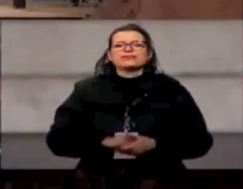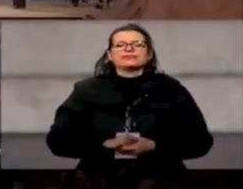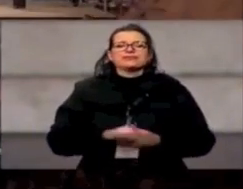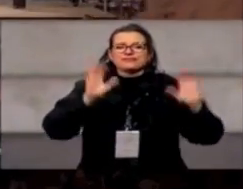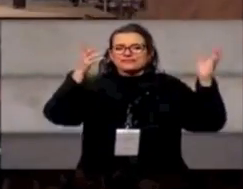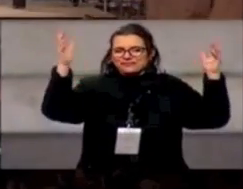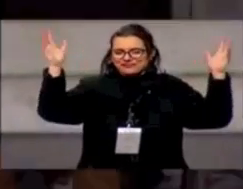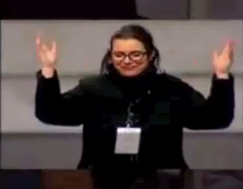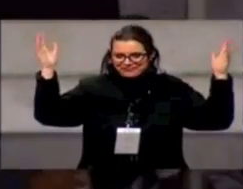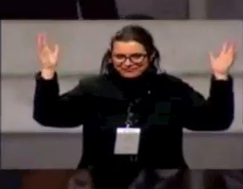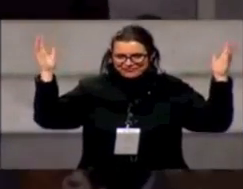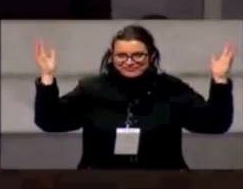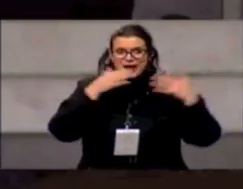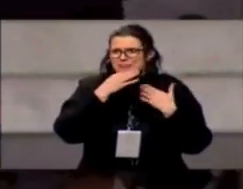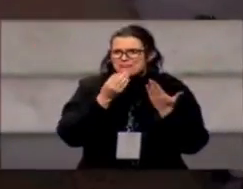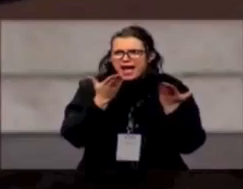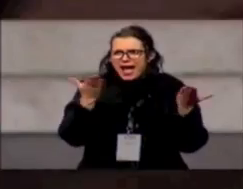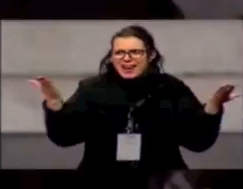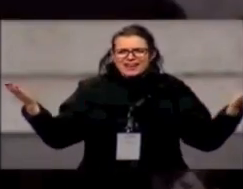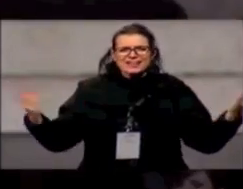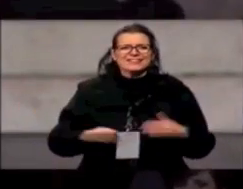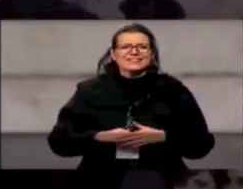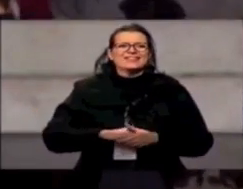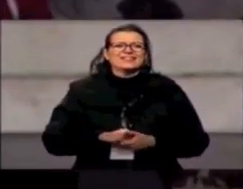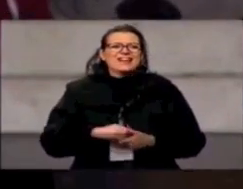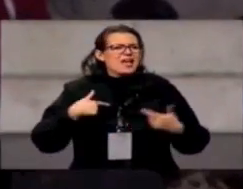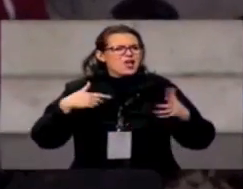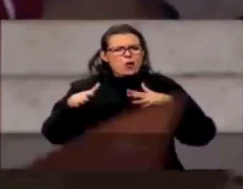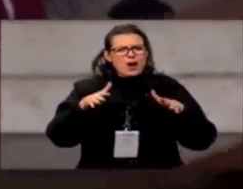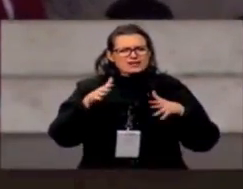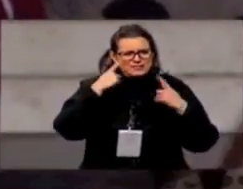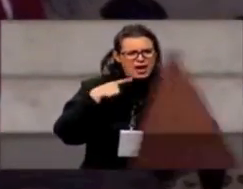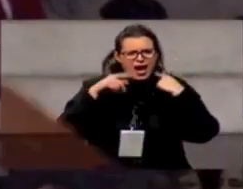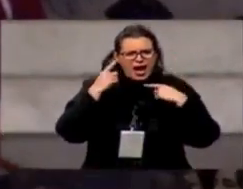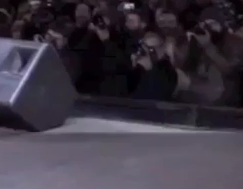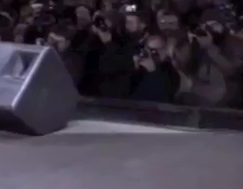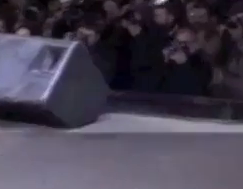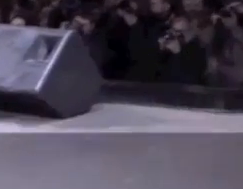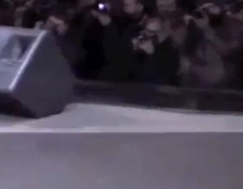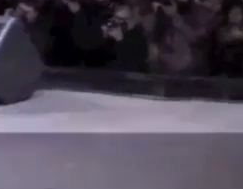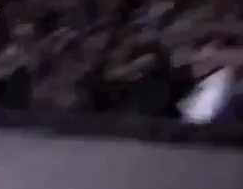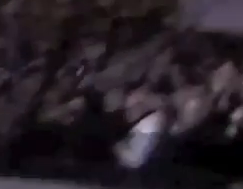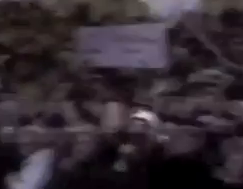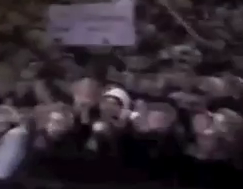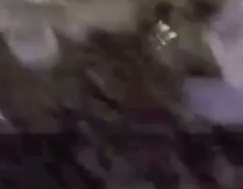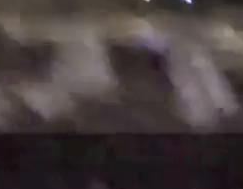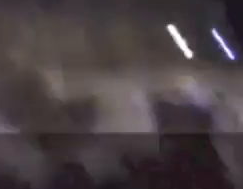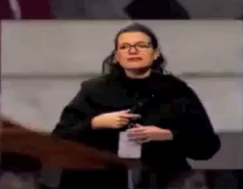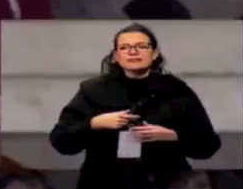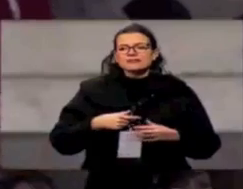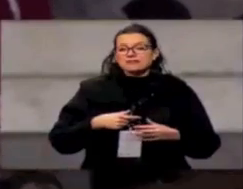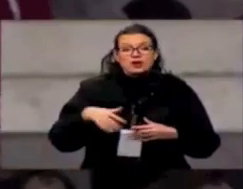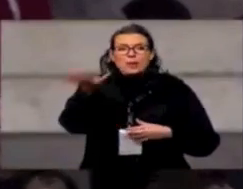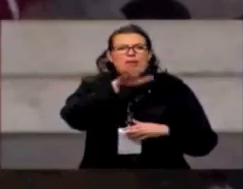Evviva Che belli che siete mi metto a piangere da quant'è che non si vedeva una